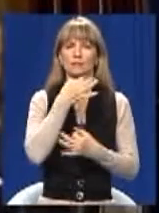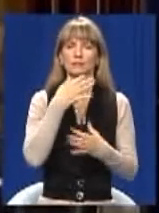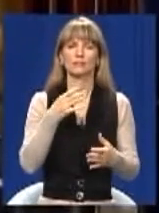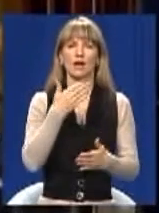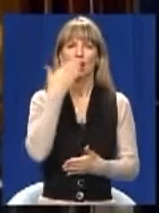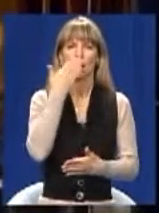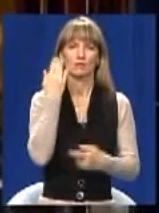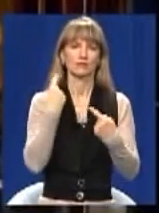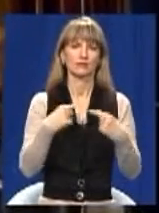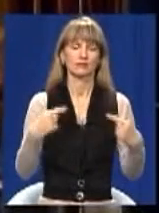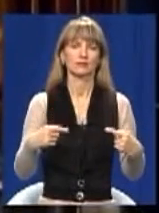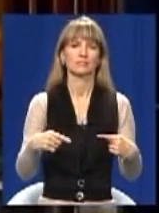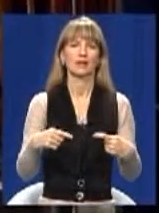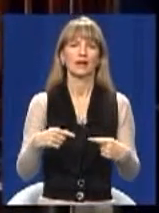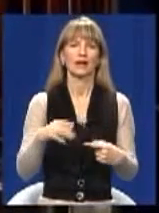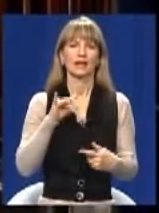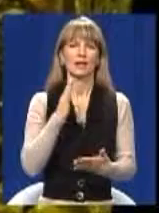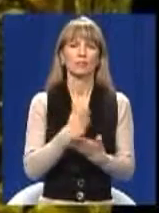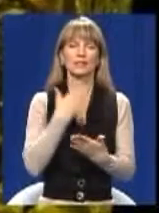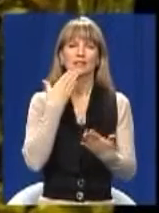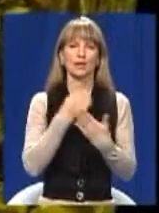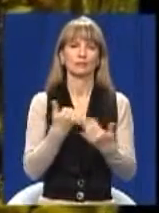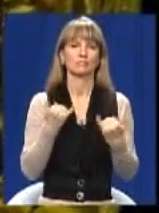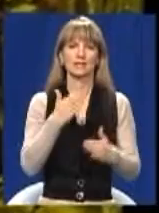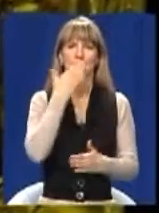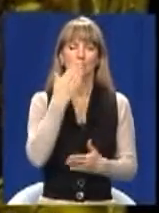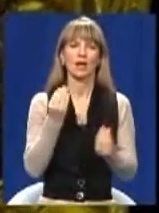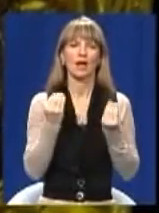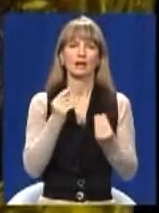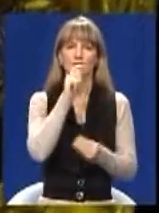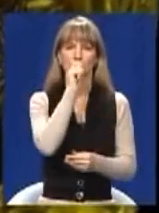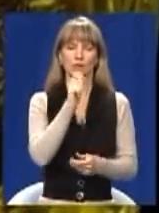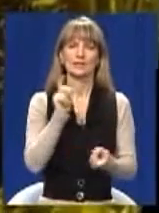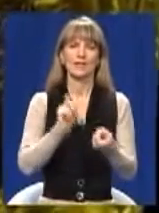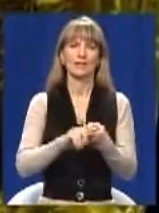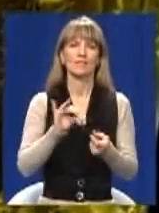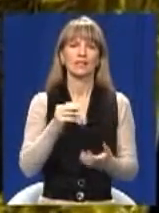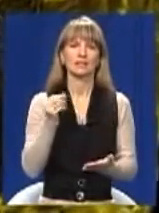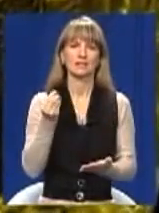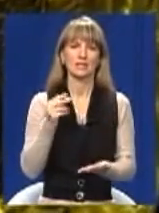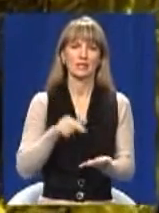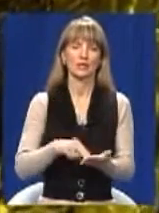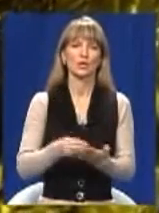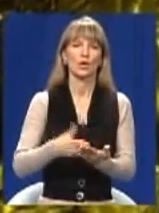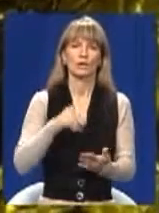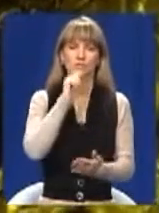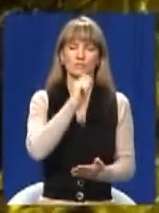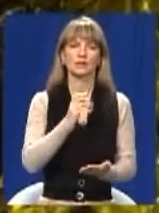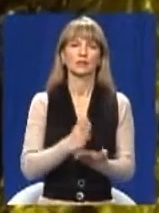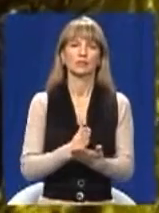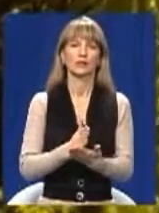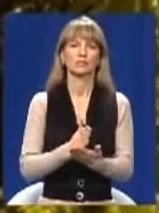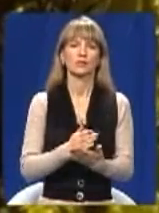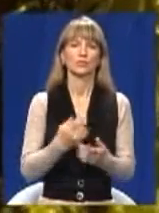Аромати також відрізняються та мають свої унікальні запахи. Якість одеколону залежить від ціни. Дорогі парфуми мають